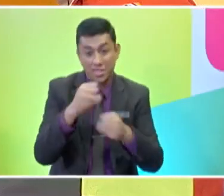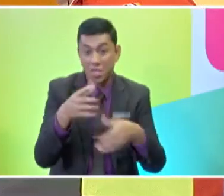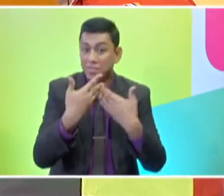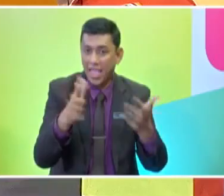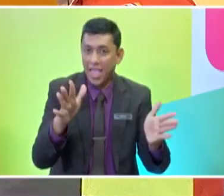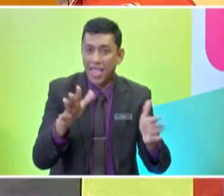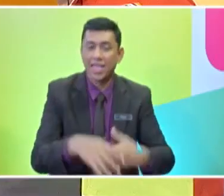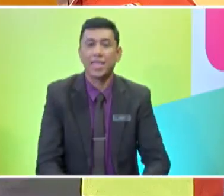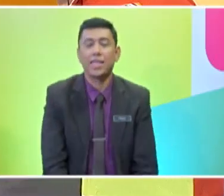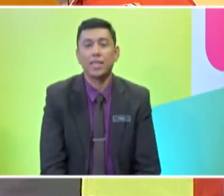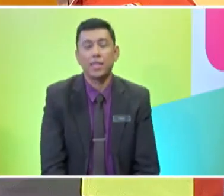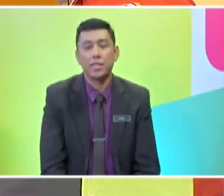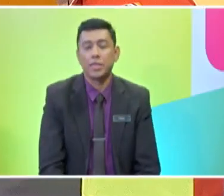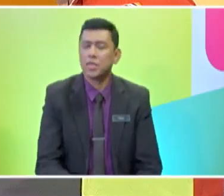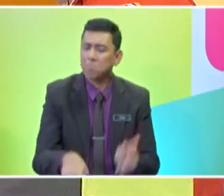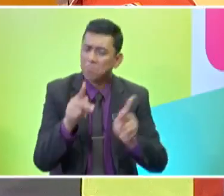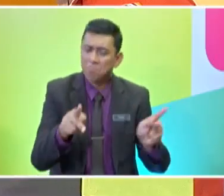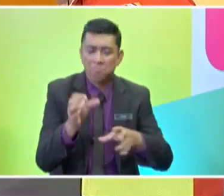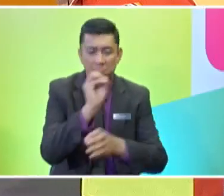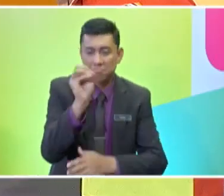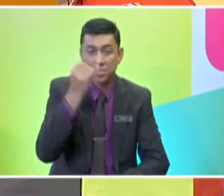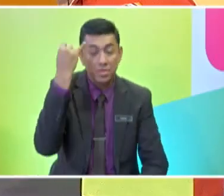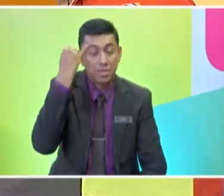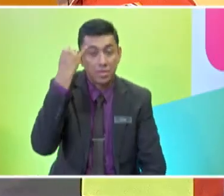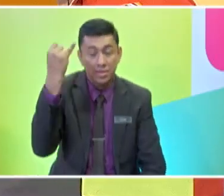Tuhan kalau tak ada bolehlah